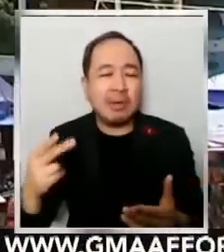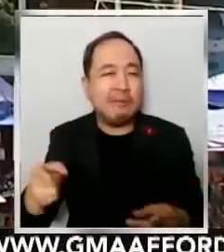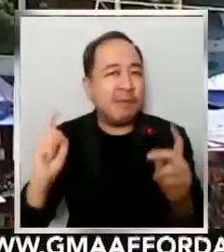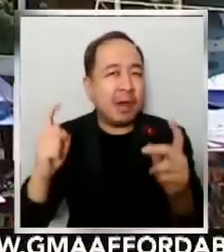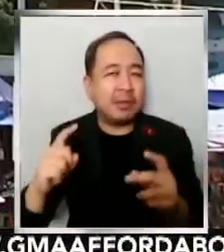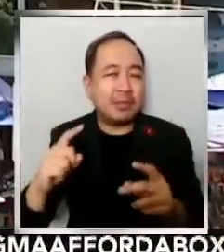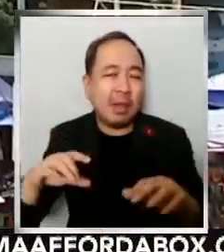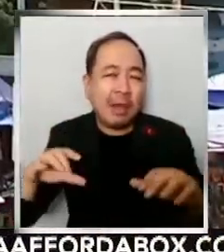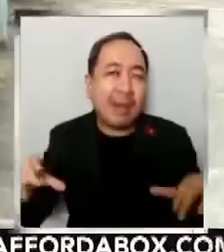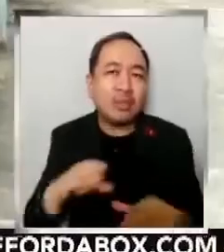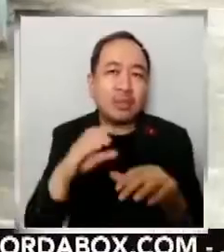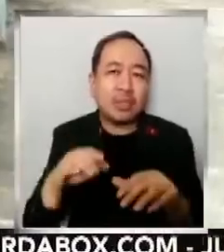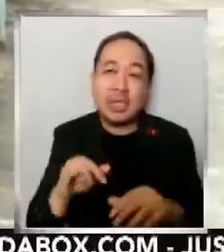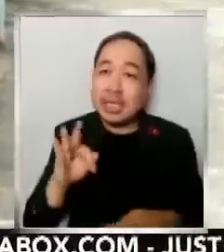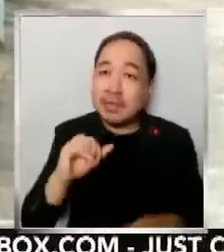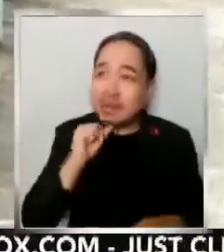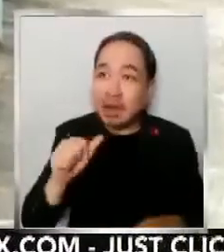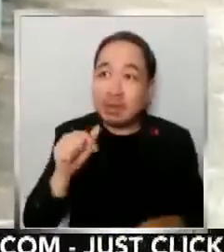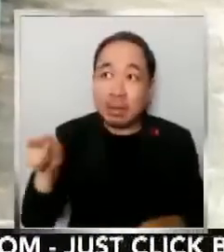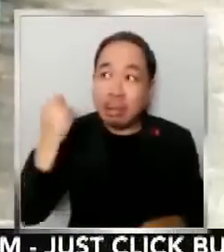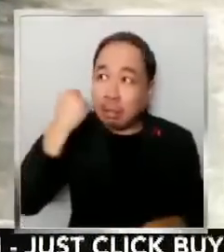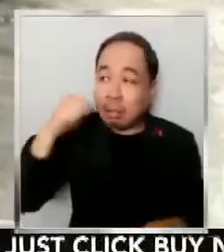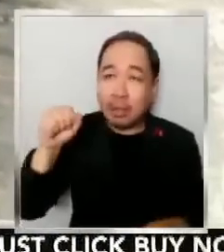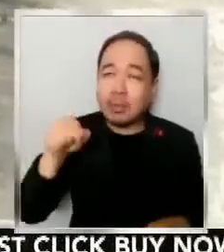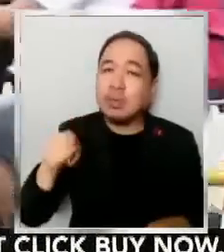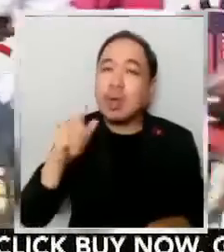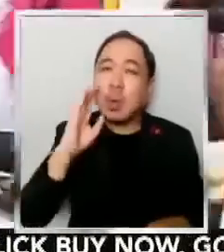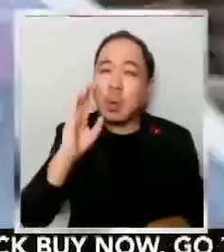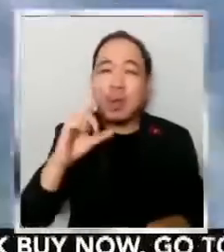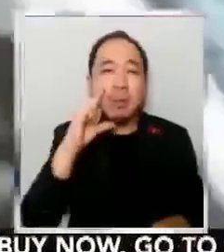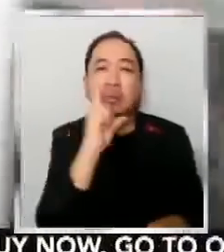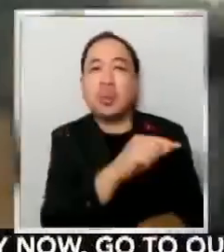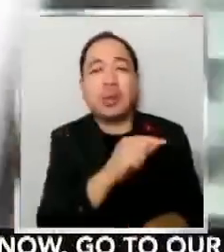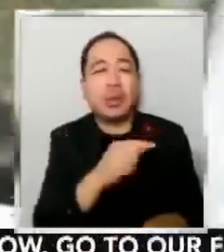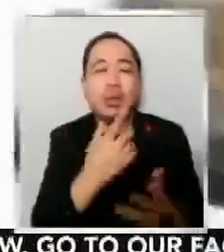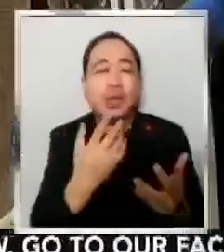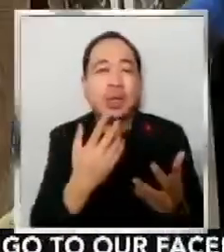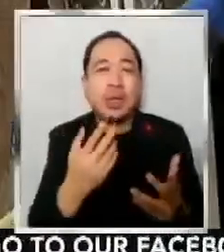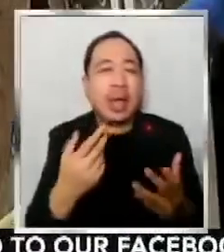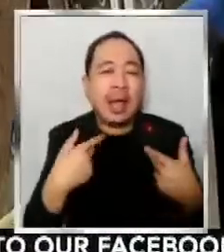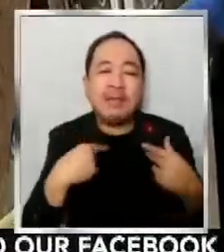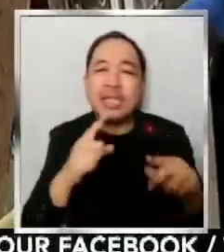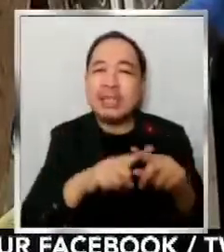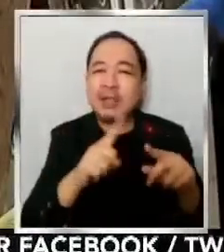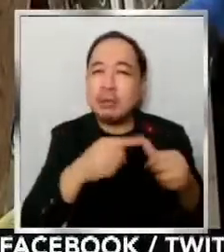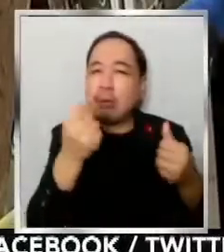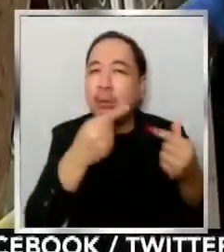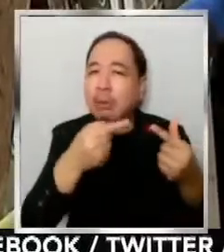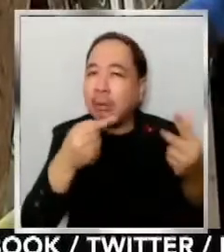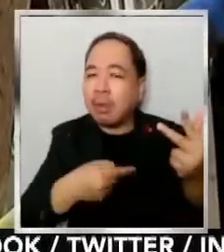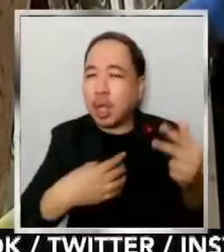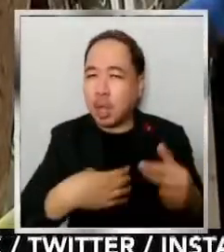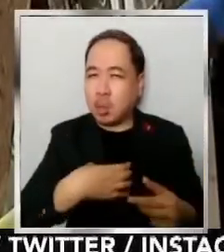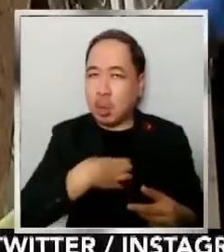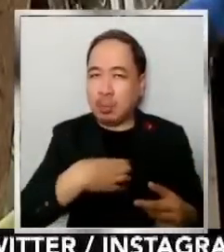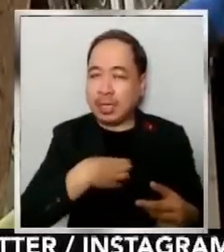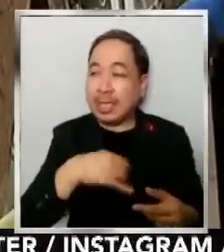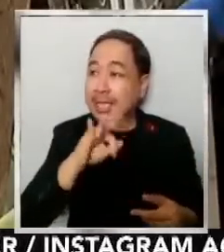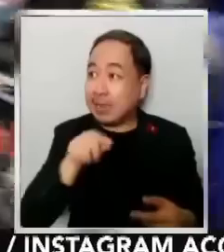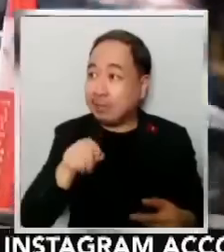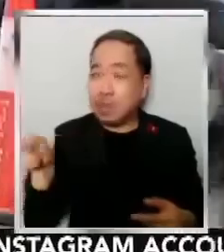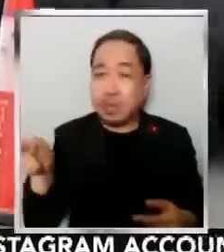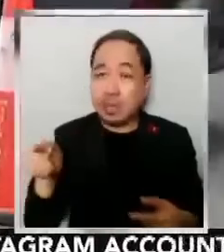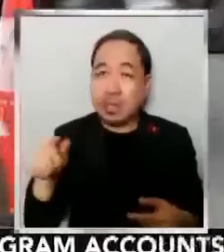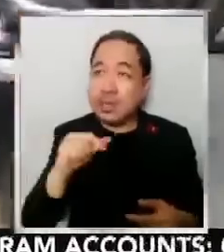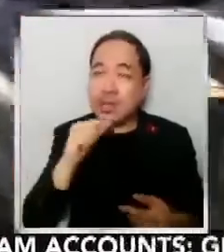file necessary legal actions, civil, criminal, and or administrative, if this matter will not be addressed promptly and